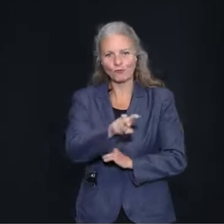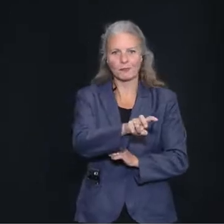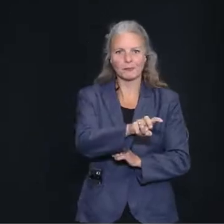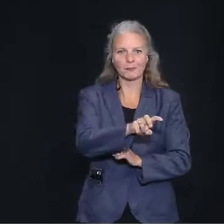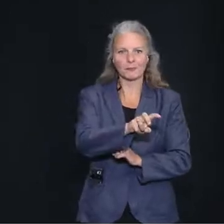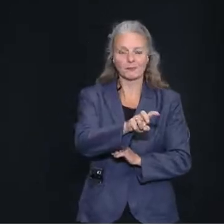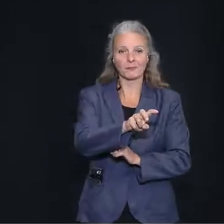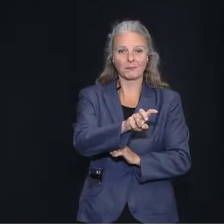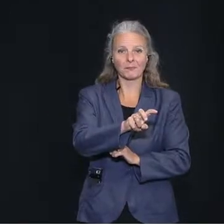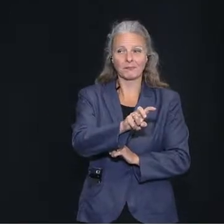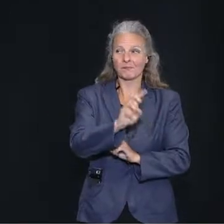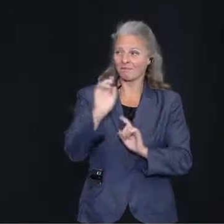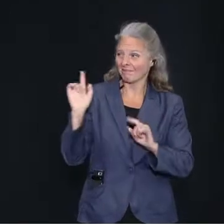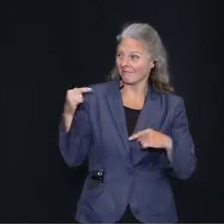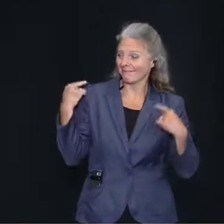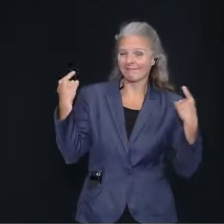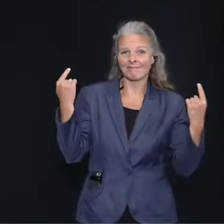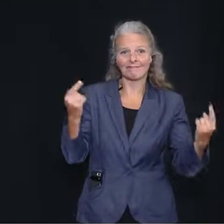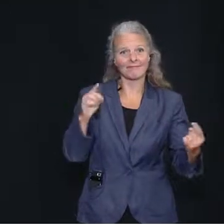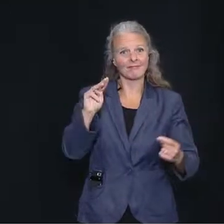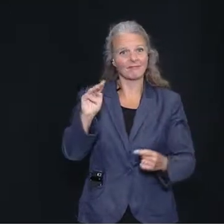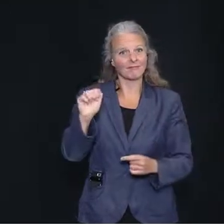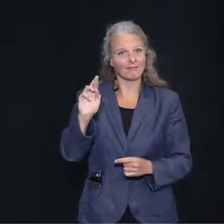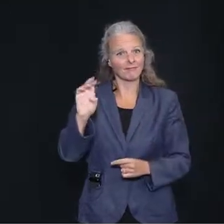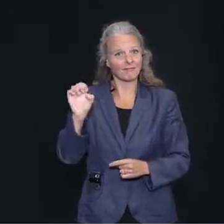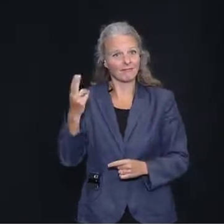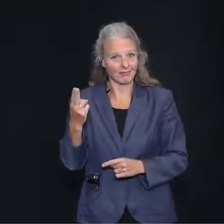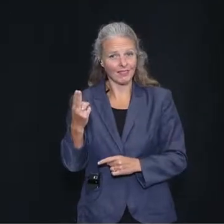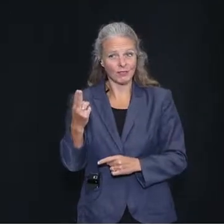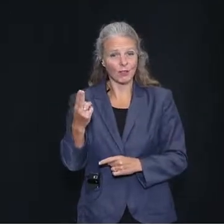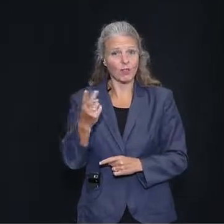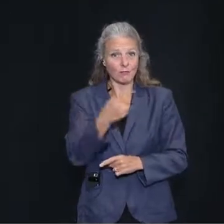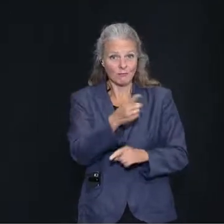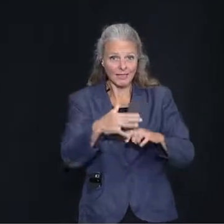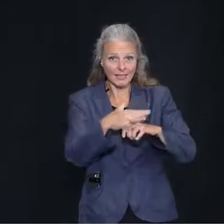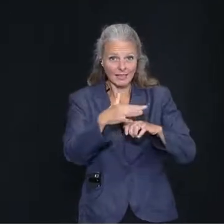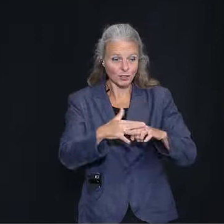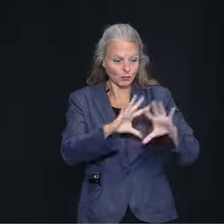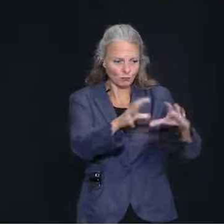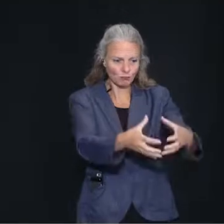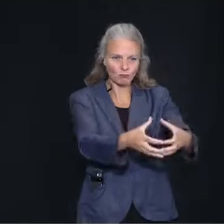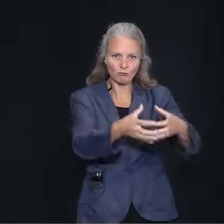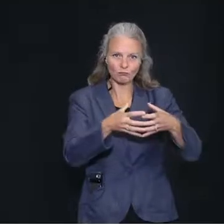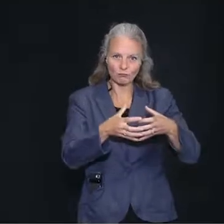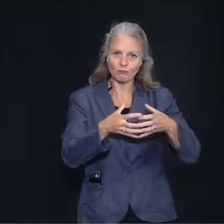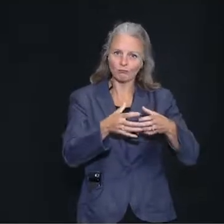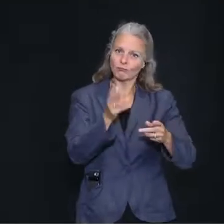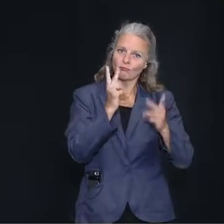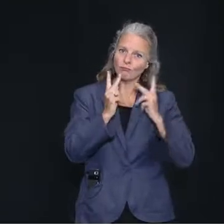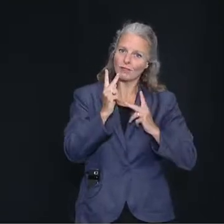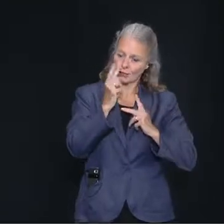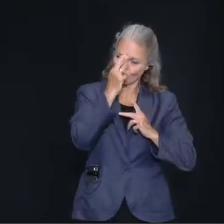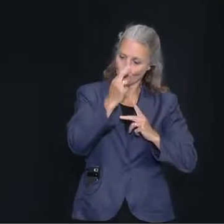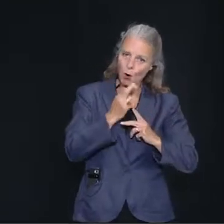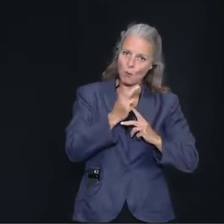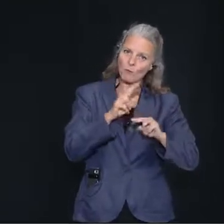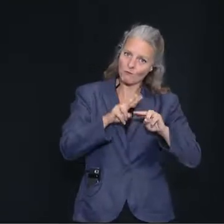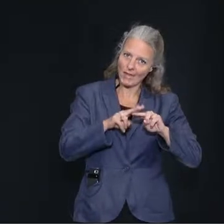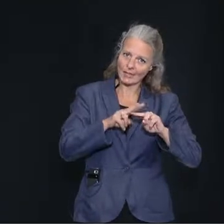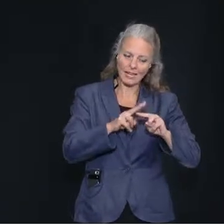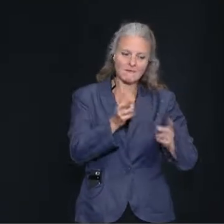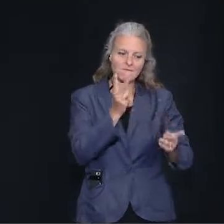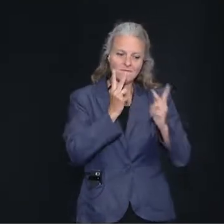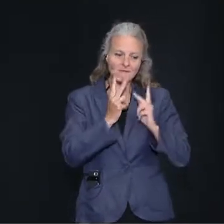us since March, when the indigenous delegates came to visit me in Rome,